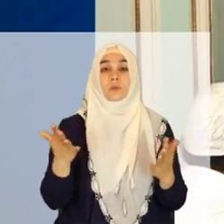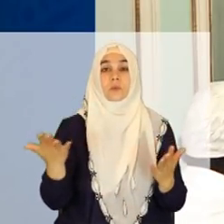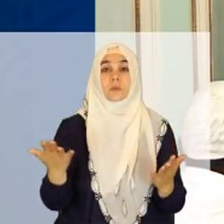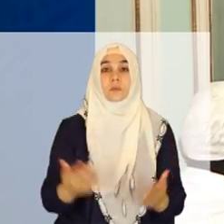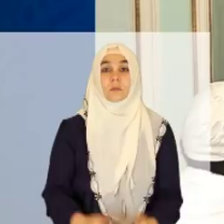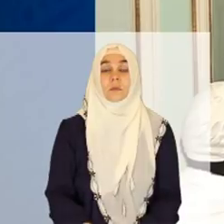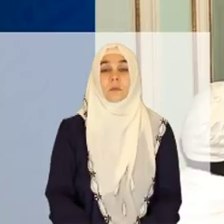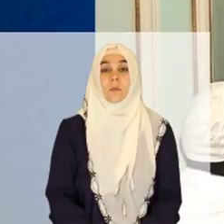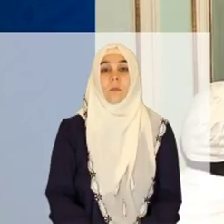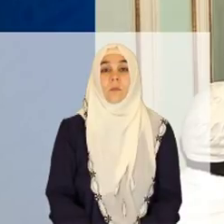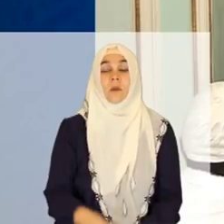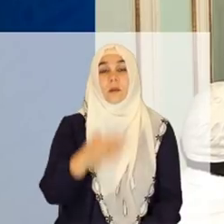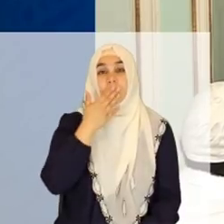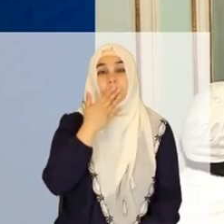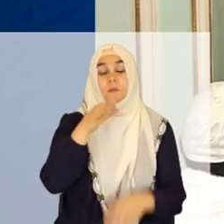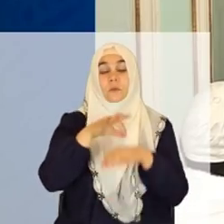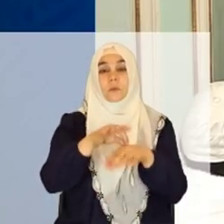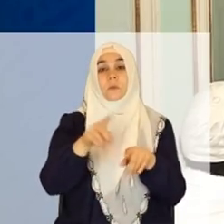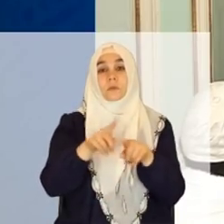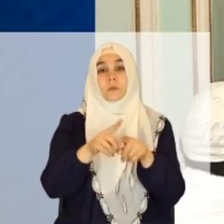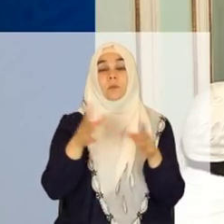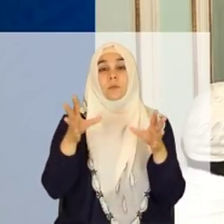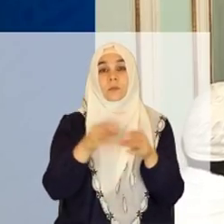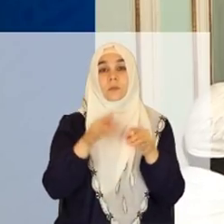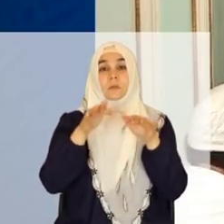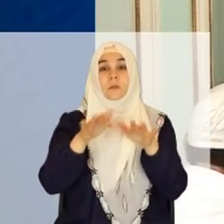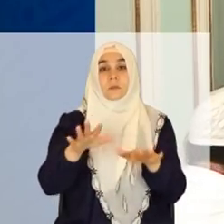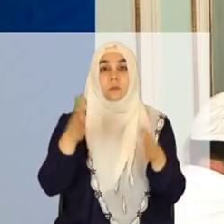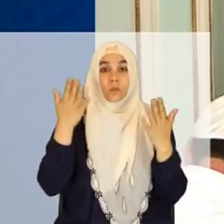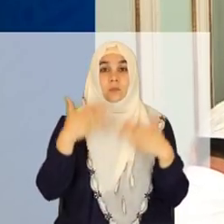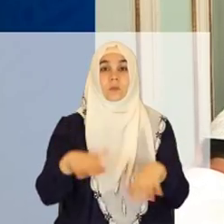senga? Ramazonning kunida xotinimni ustiga yiqildim.